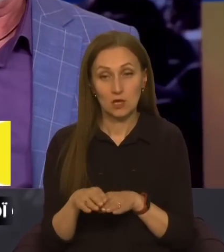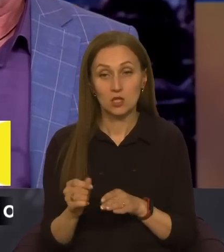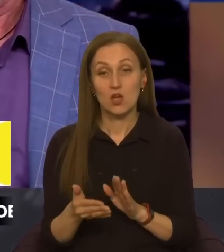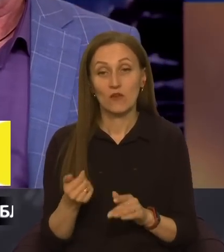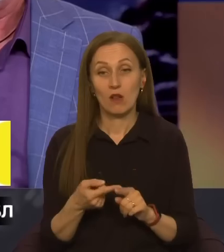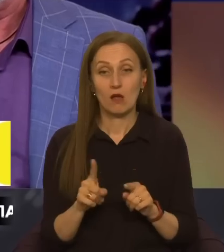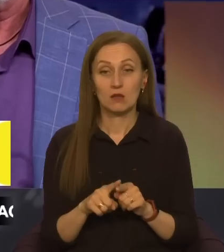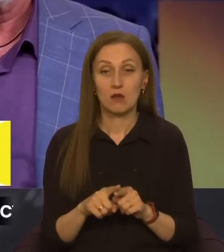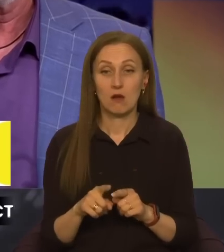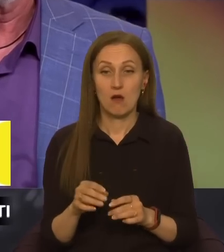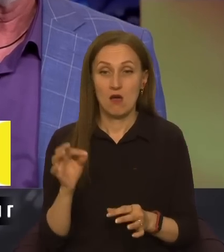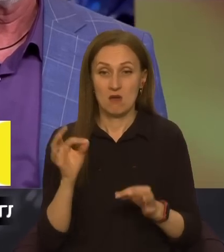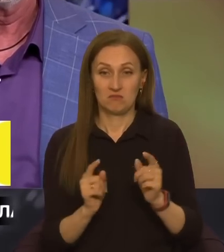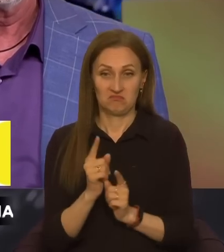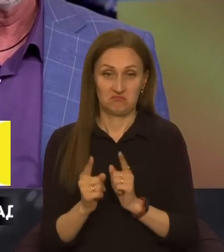викликана така от диспропорція?